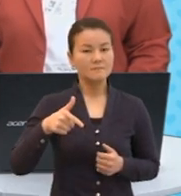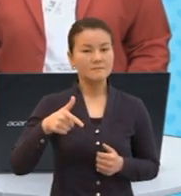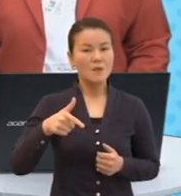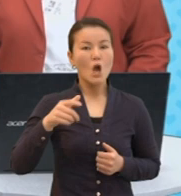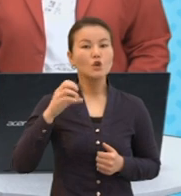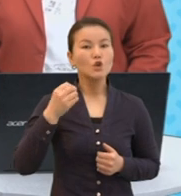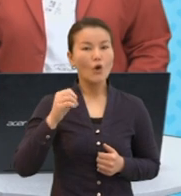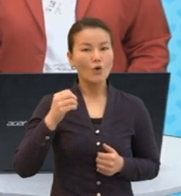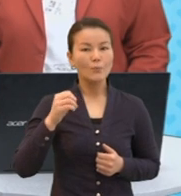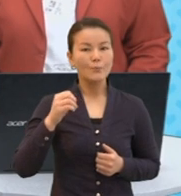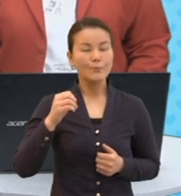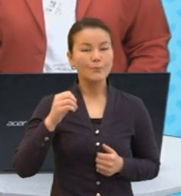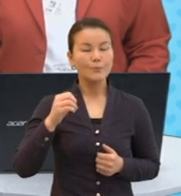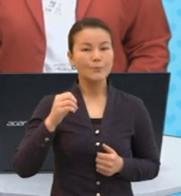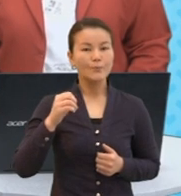Ё.